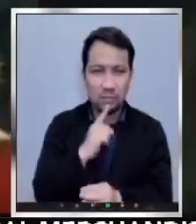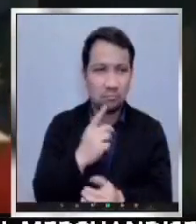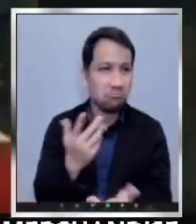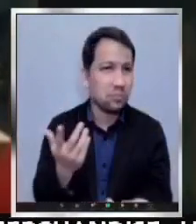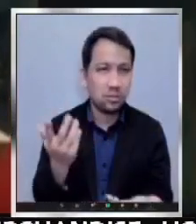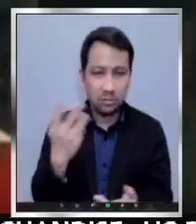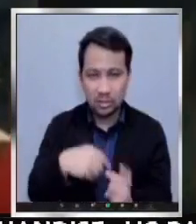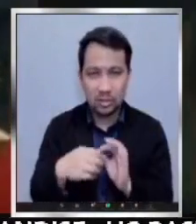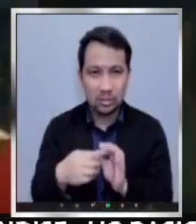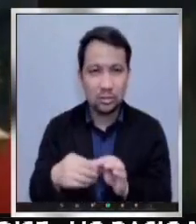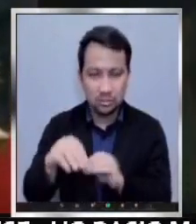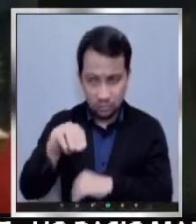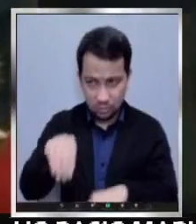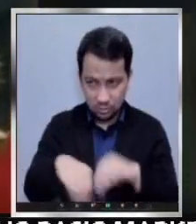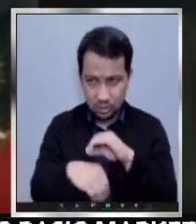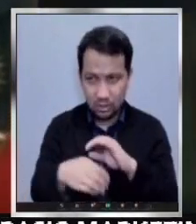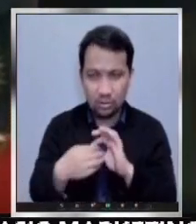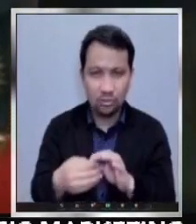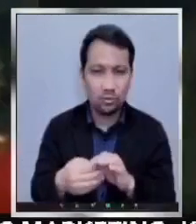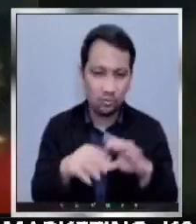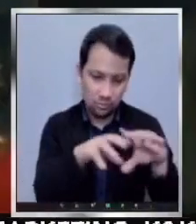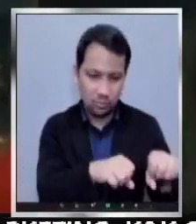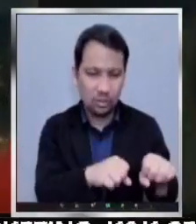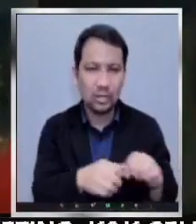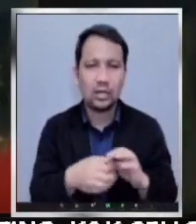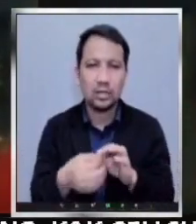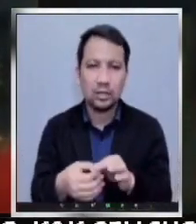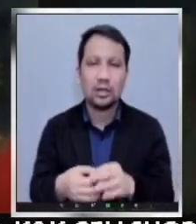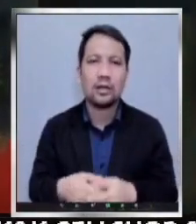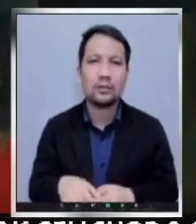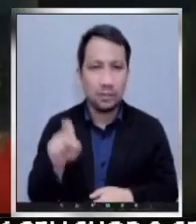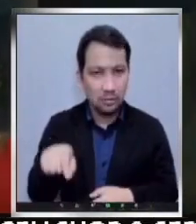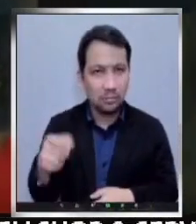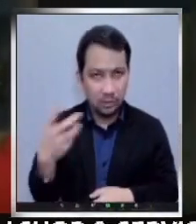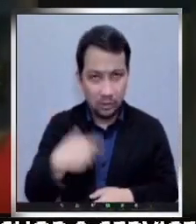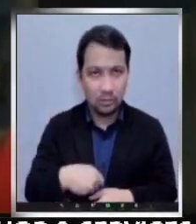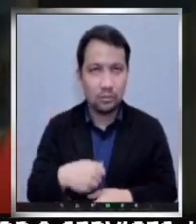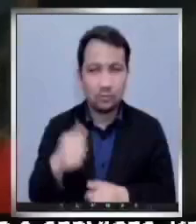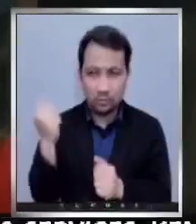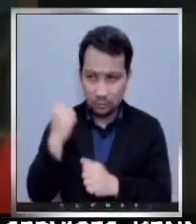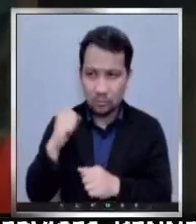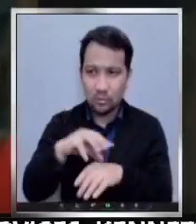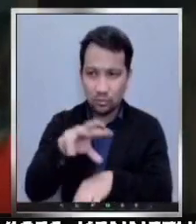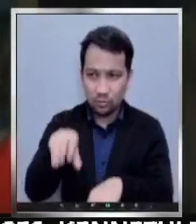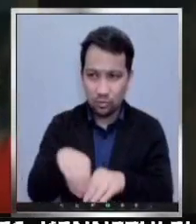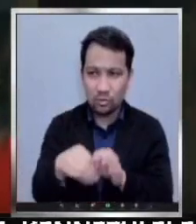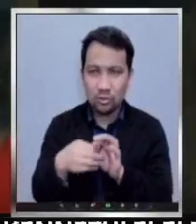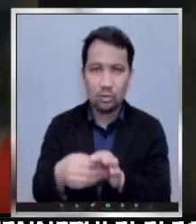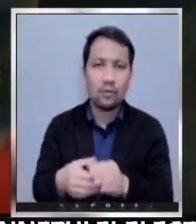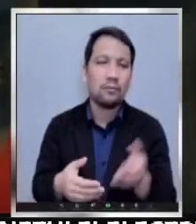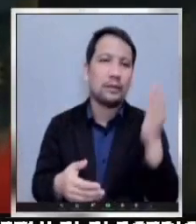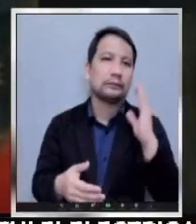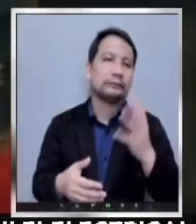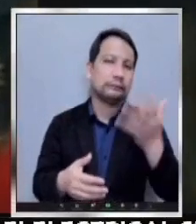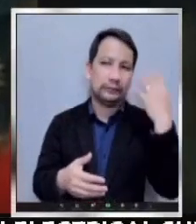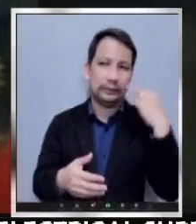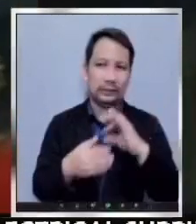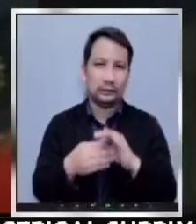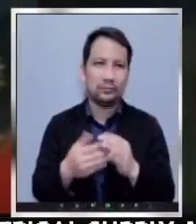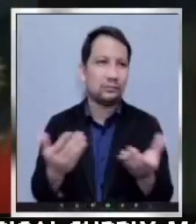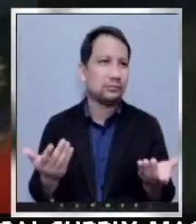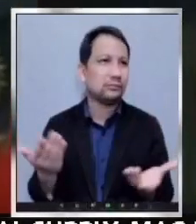ma-turn in ka agad sila or mahuli ka agad sila. Sana nga mag-cooperate din sila. Matagal na ito eh. Minanapan natin